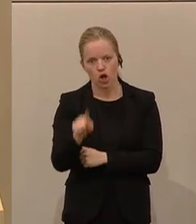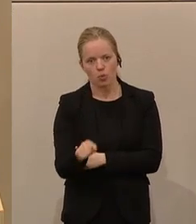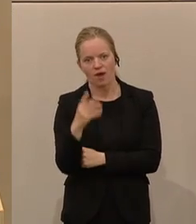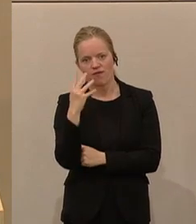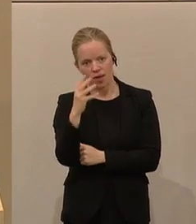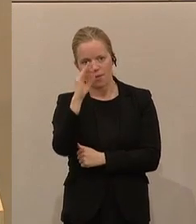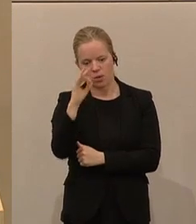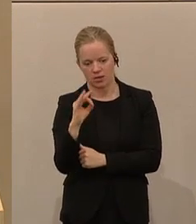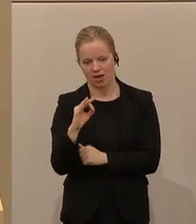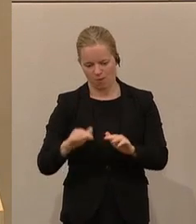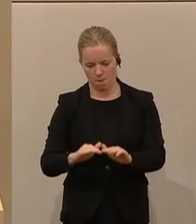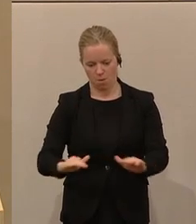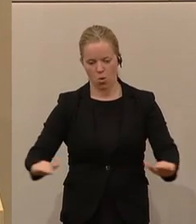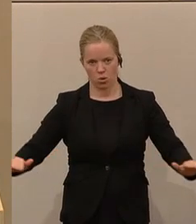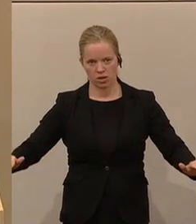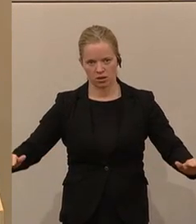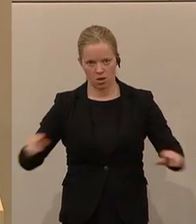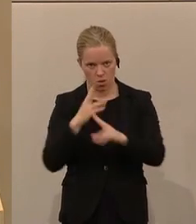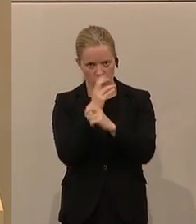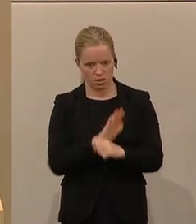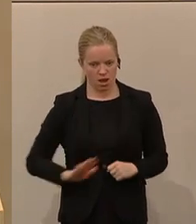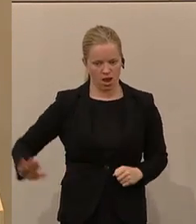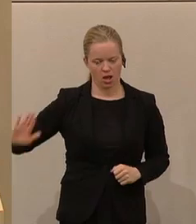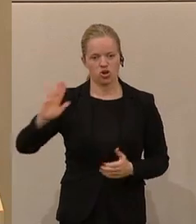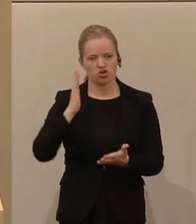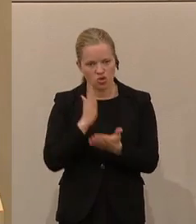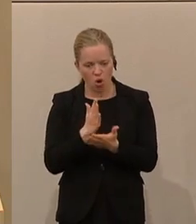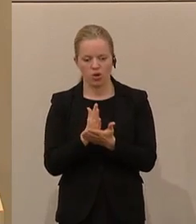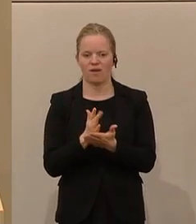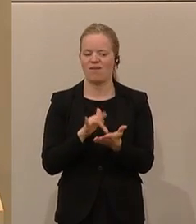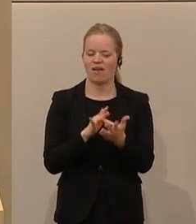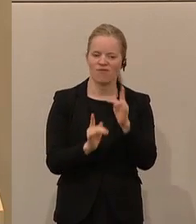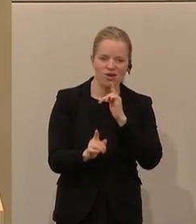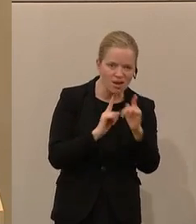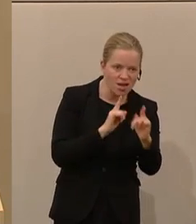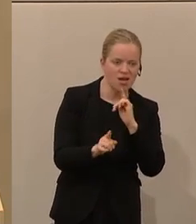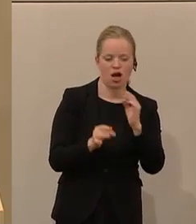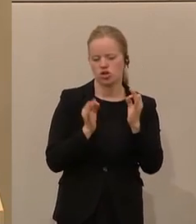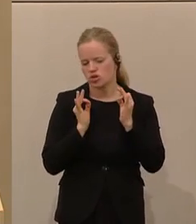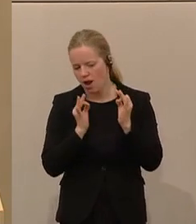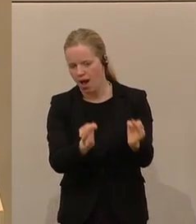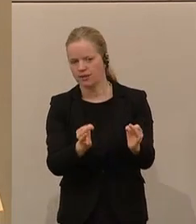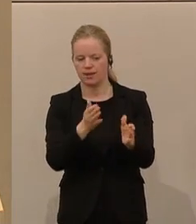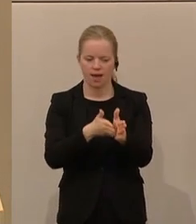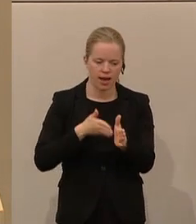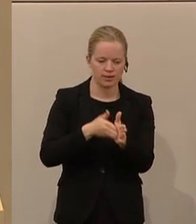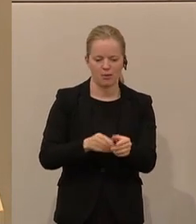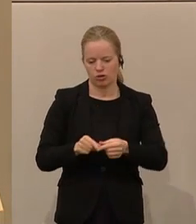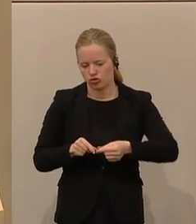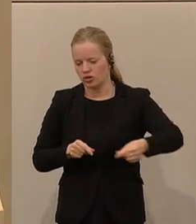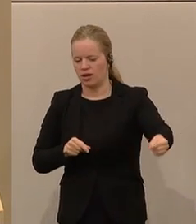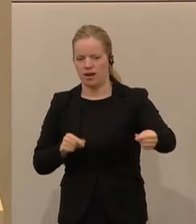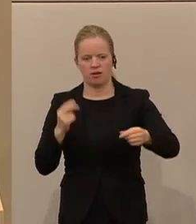2,4% des Bodens in Österreich sind bereits durch Verkehrswege, durch Straßen,